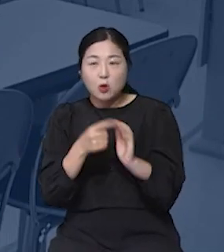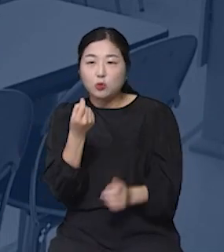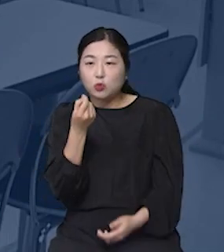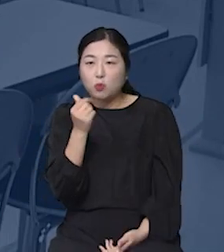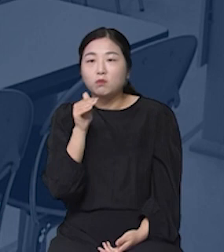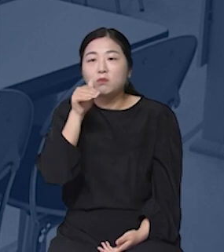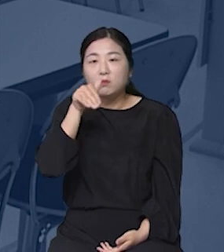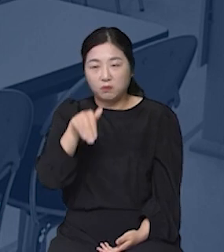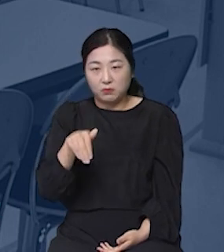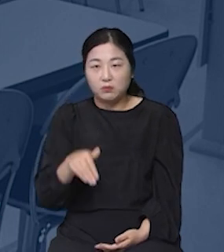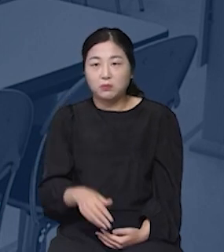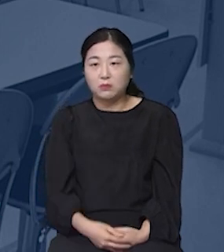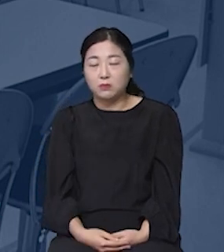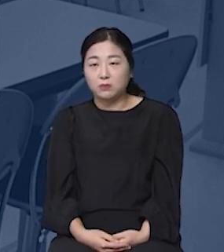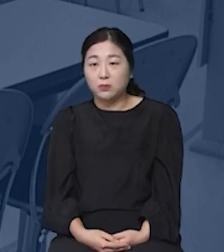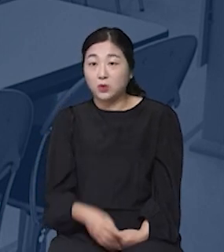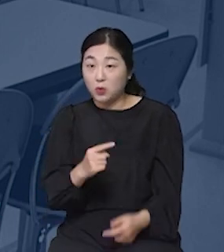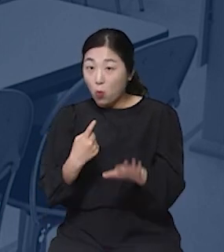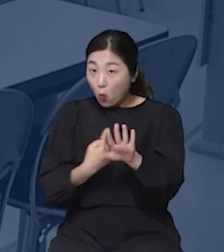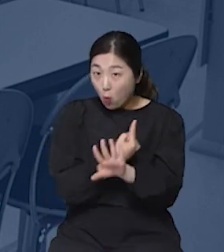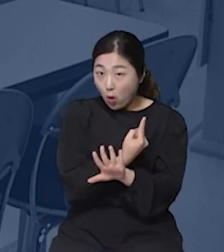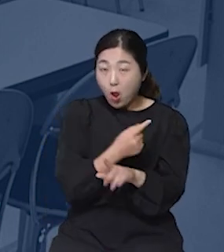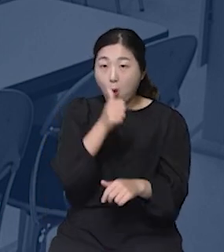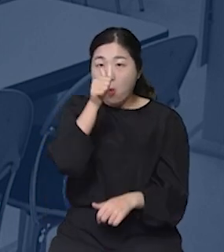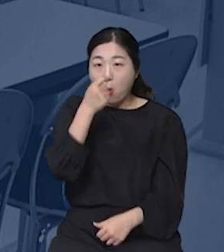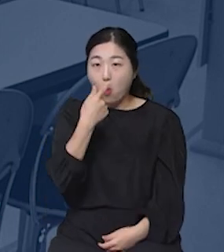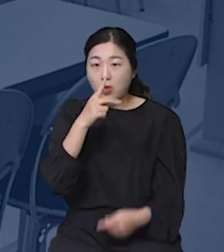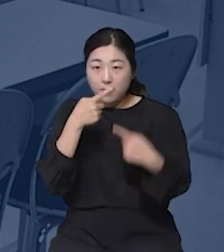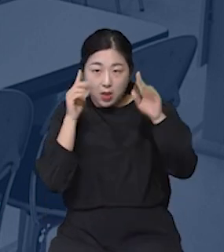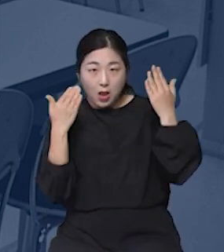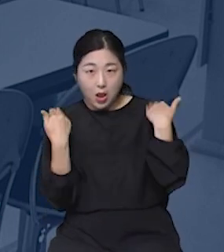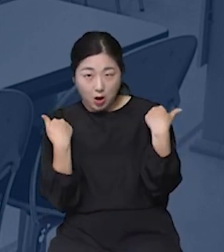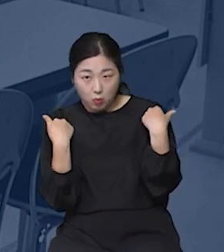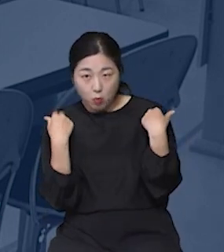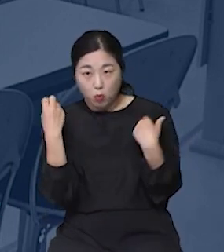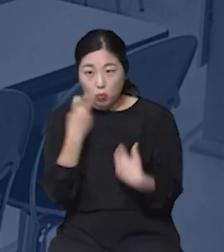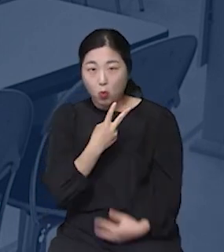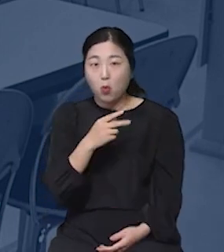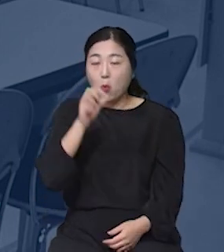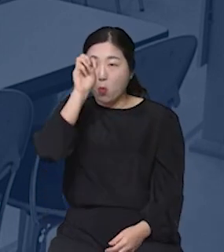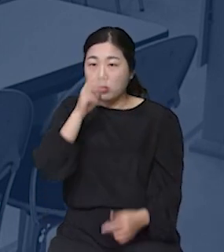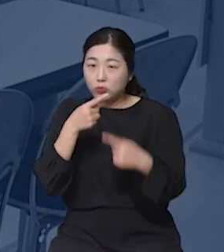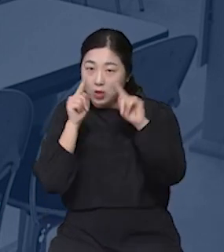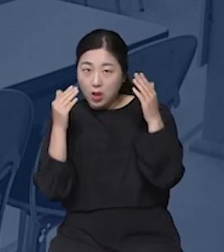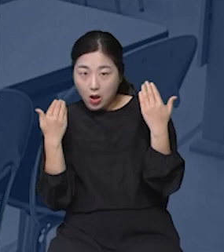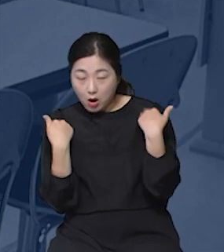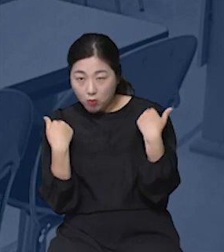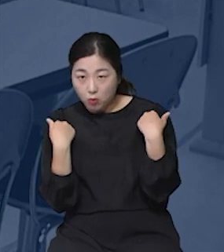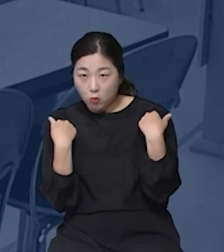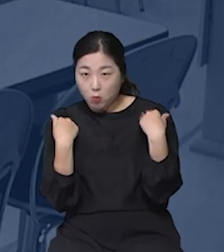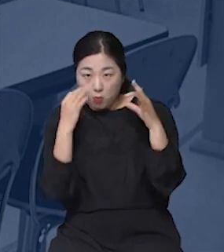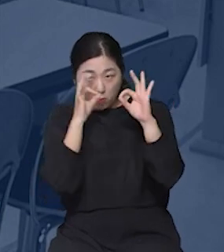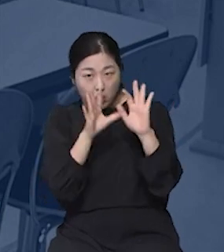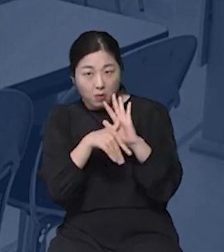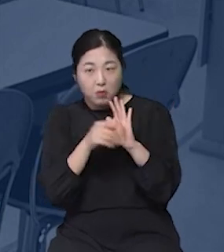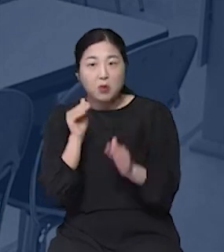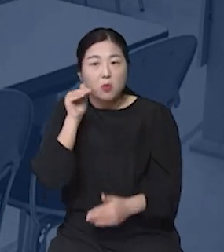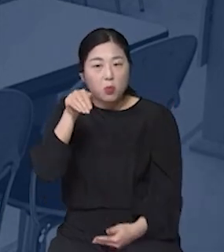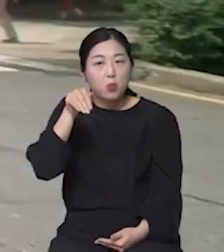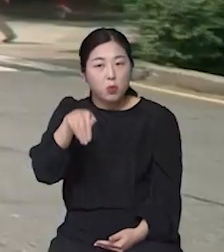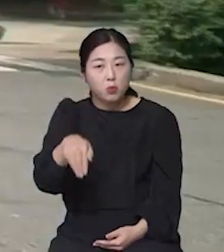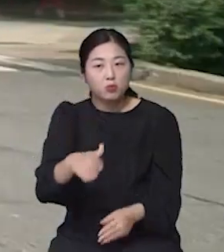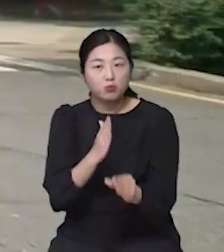소폭 하락했습니다. 이 밖에도 호남대 4.6대 1, 광주대 4.24대 1 등으로 그 뒤를